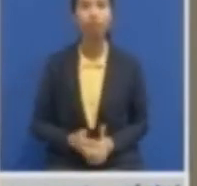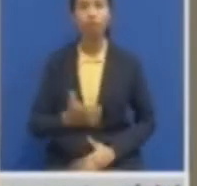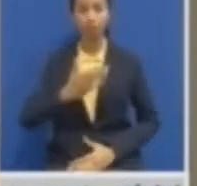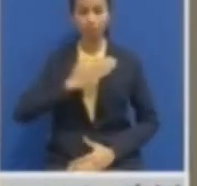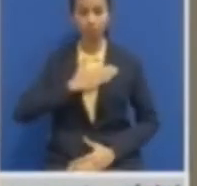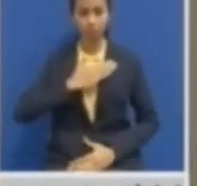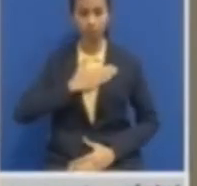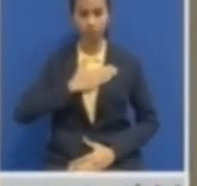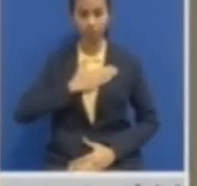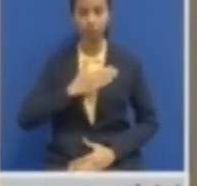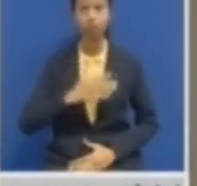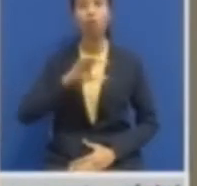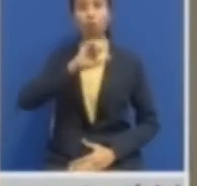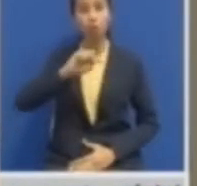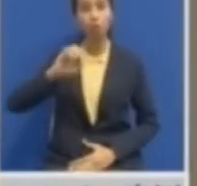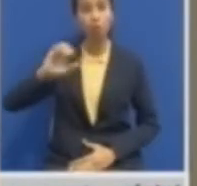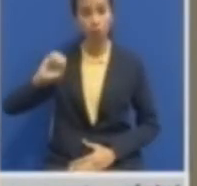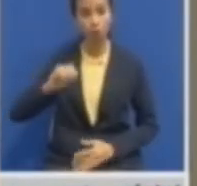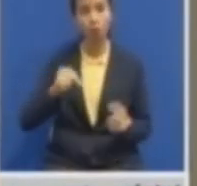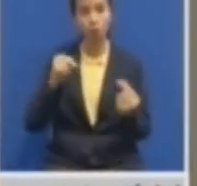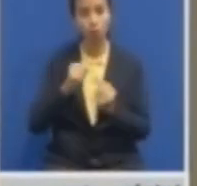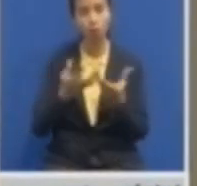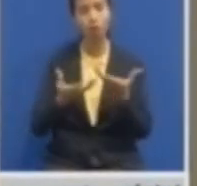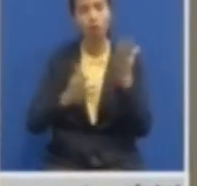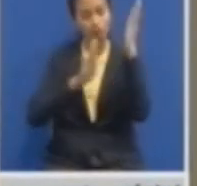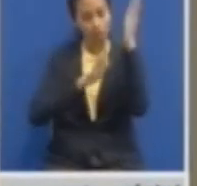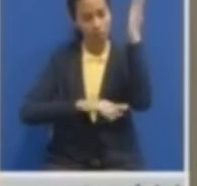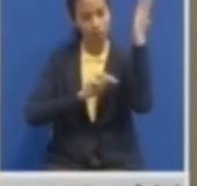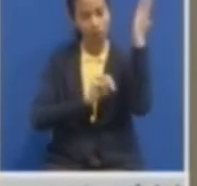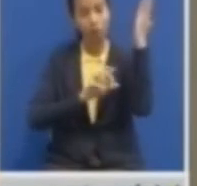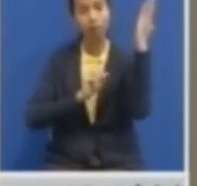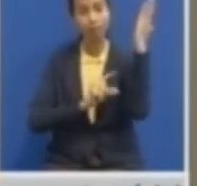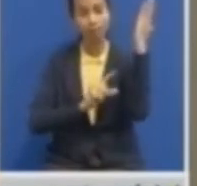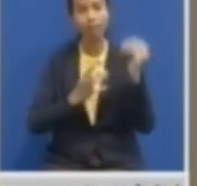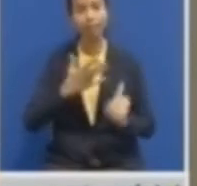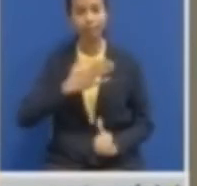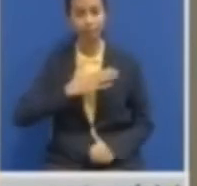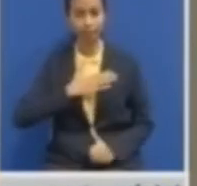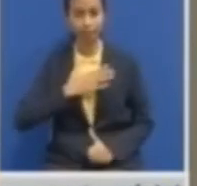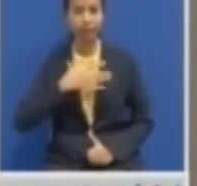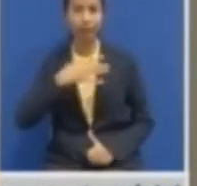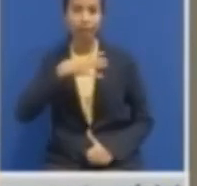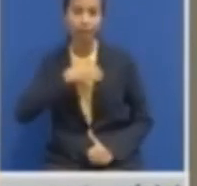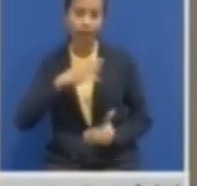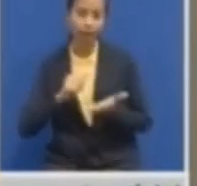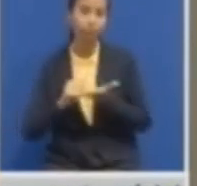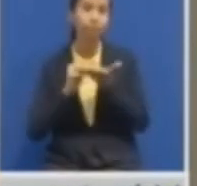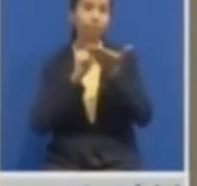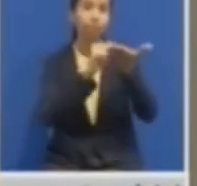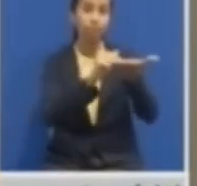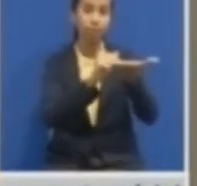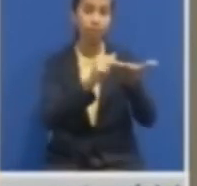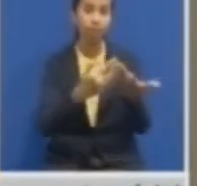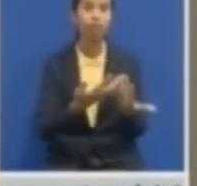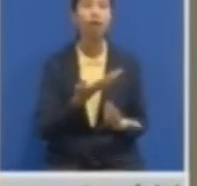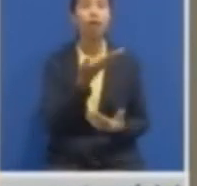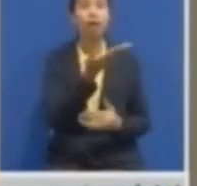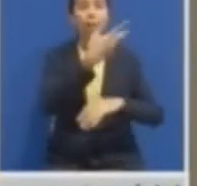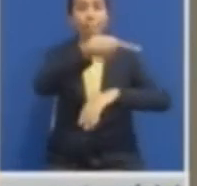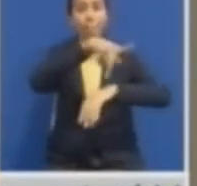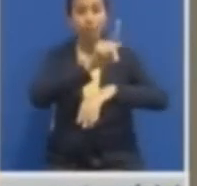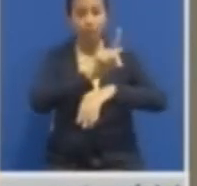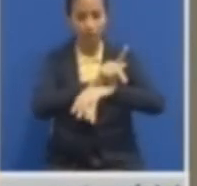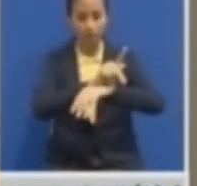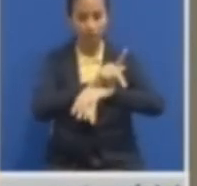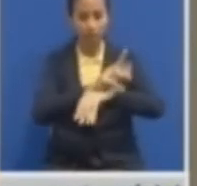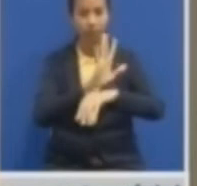กสภาผู้แทนราษฎรในเขตเลือกตั้งที่6นครศรีธรรมราชก็ขอนำเรียนท่านประธานสภาเพื่อให้ท่านประธานสภาได้